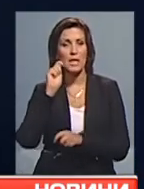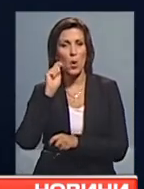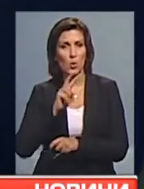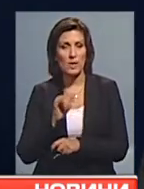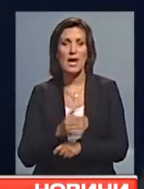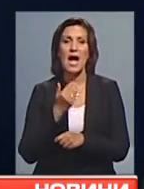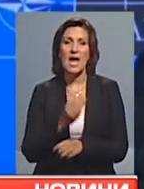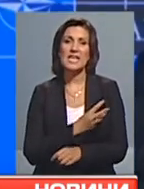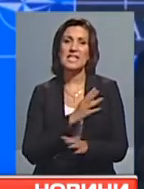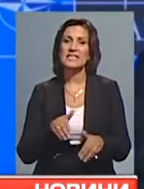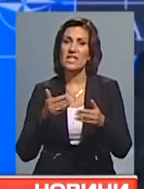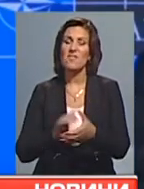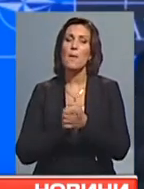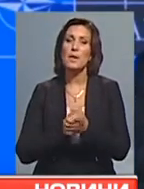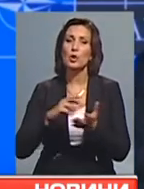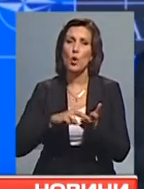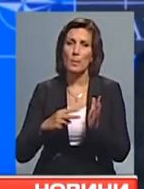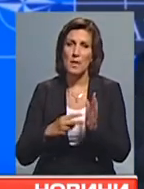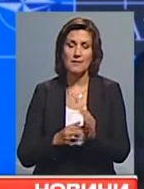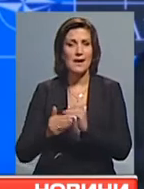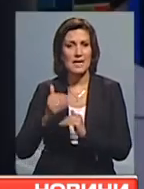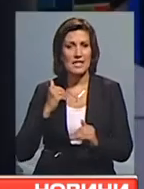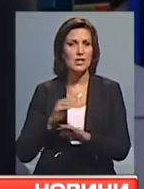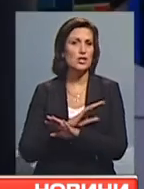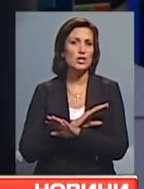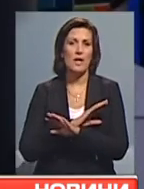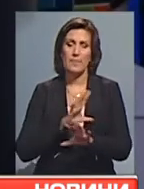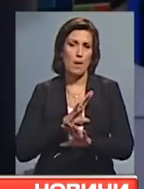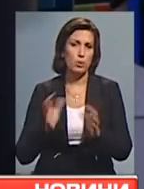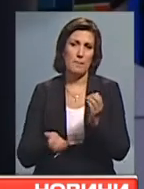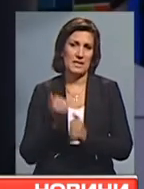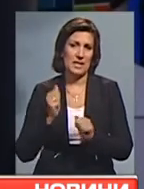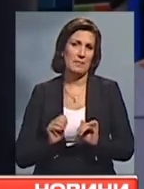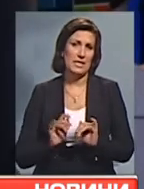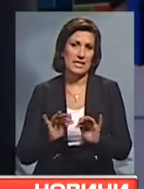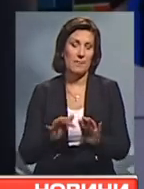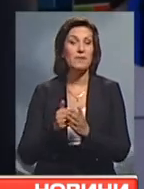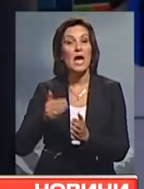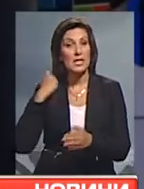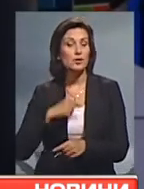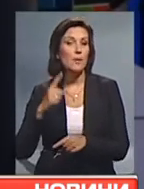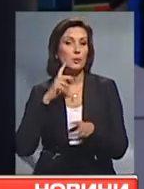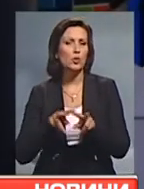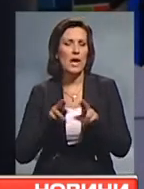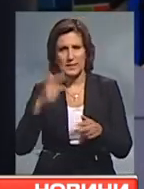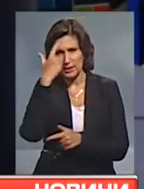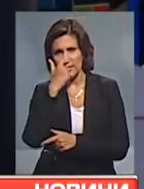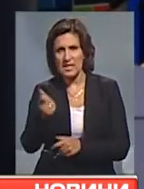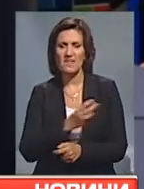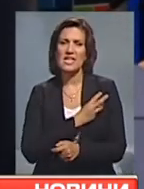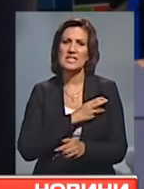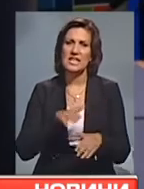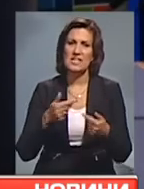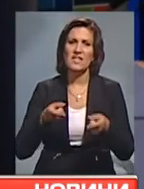Україну а її ініціативи Мирного плану раніше не були підкріплені діями і раніше ми чули аналогічні заяви та